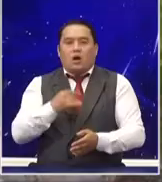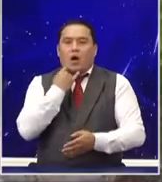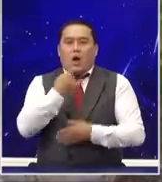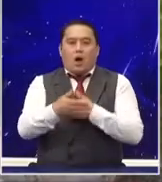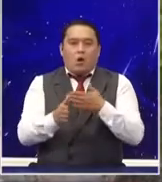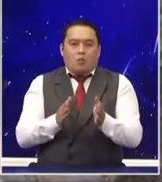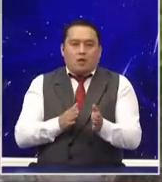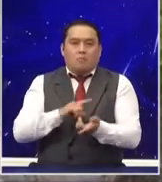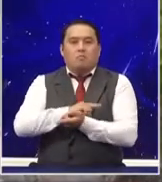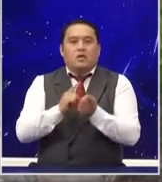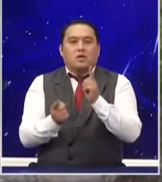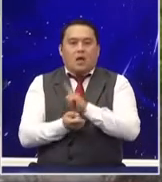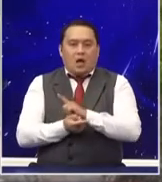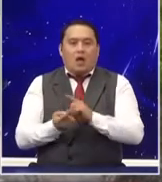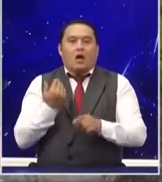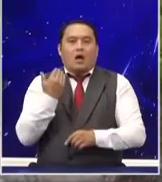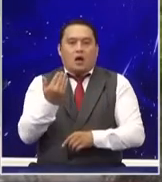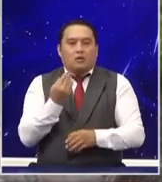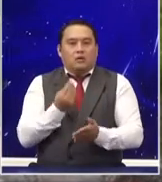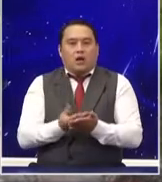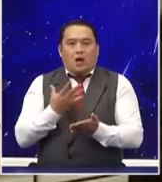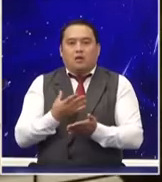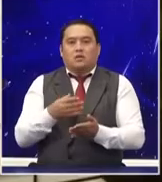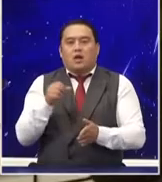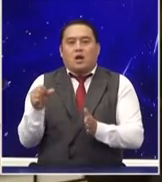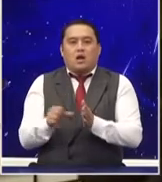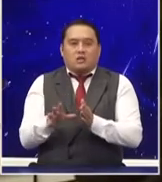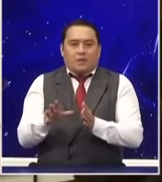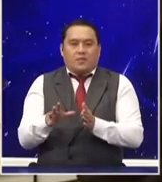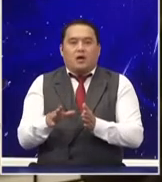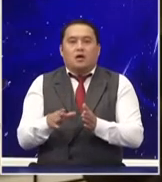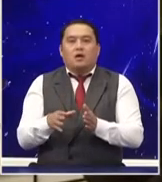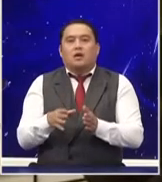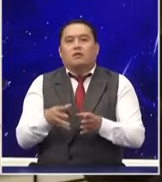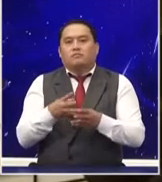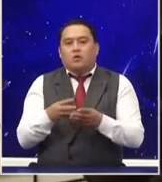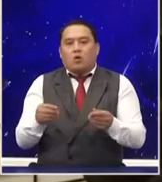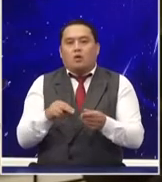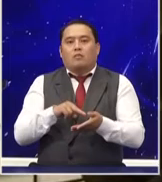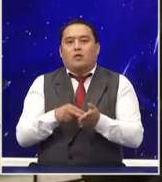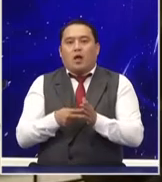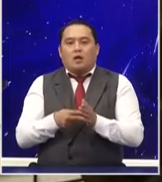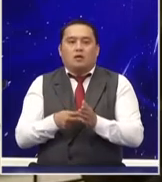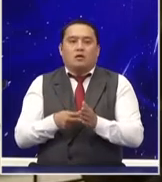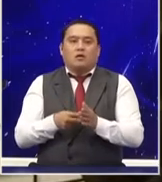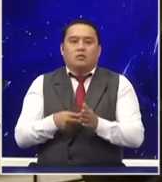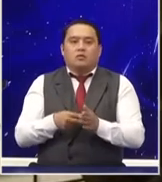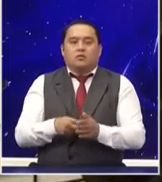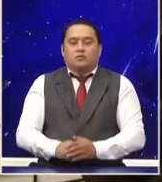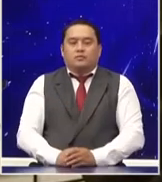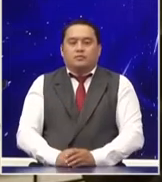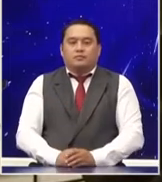аккумуляторы приходится менять, а именно они – самая дорогая часть электромобиля. Расплывчатые планы на несколько лет рынок счел